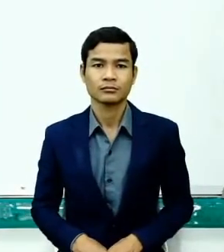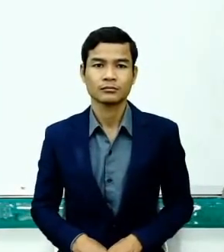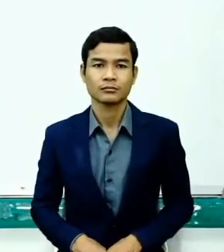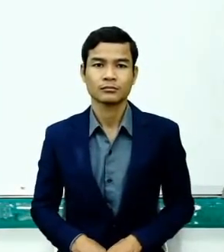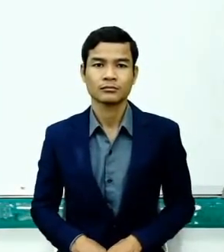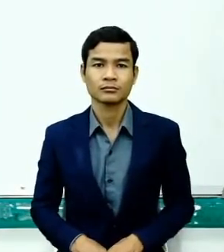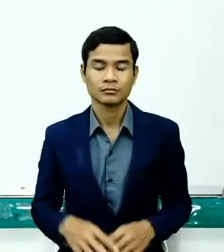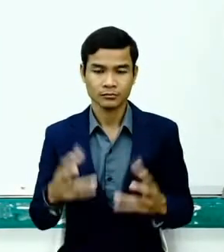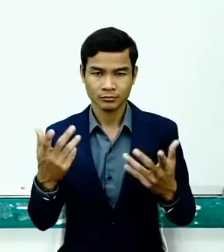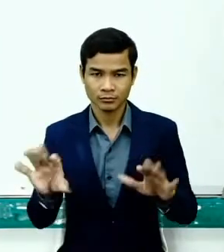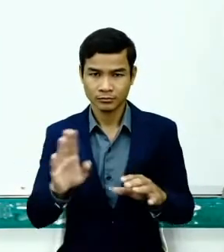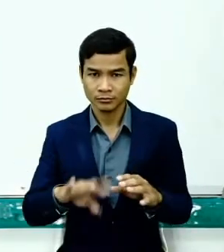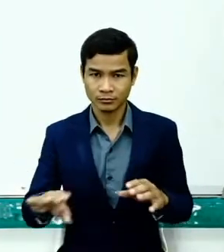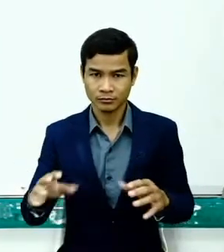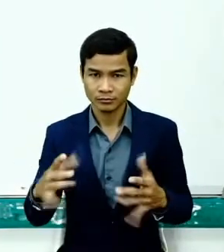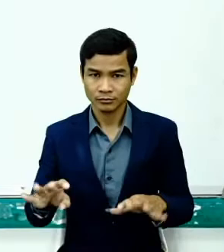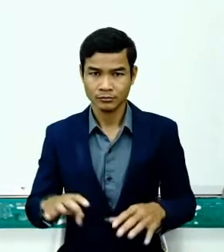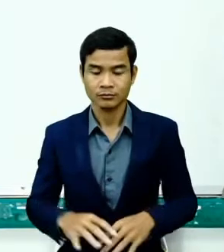ហើយណាកូន